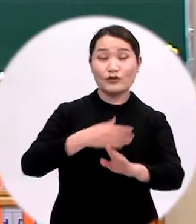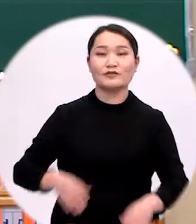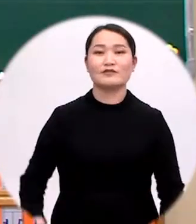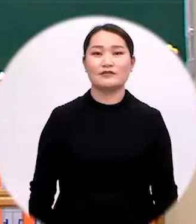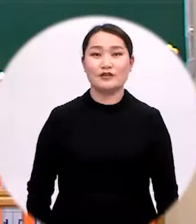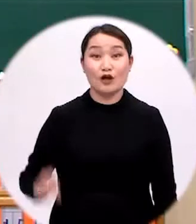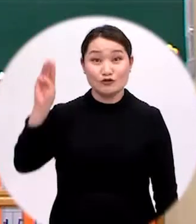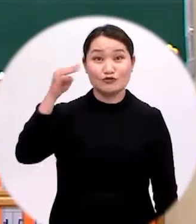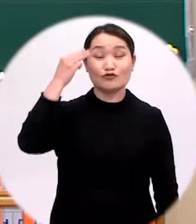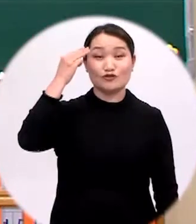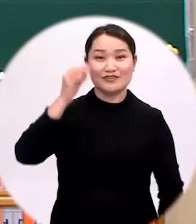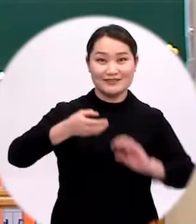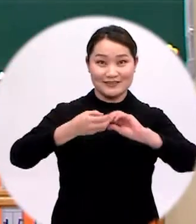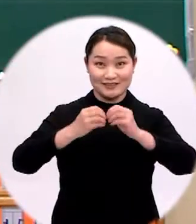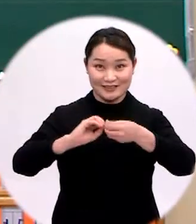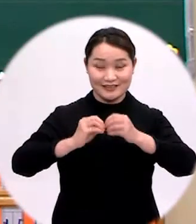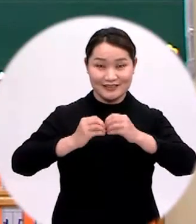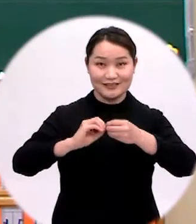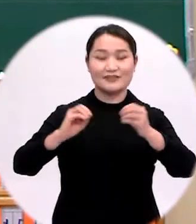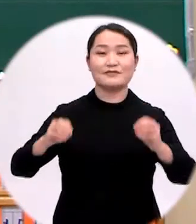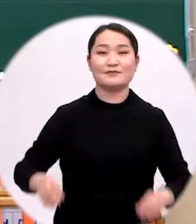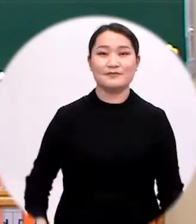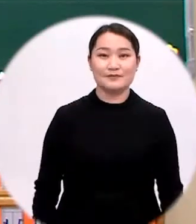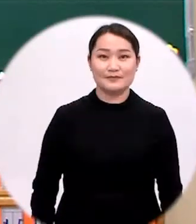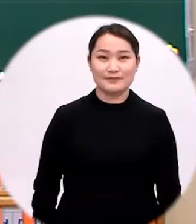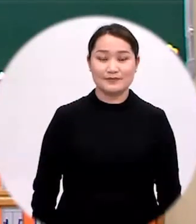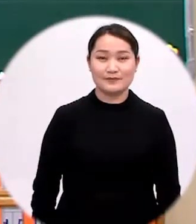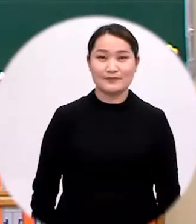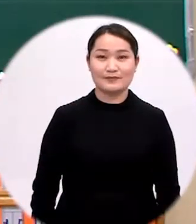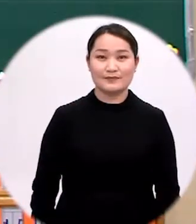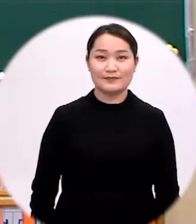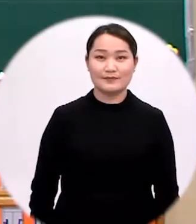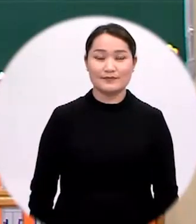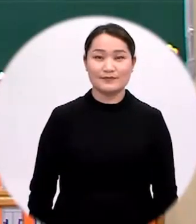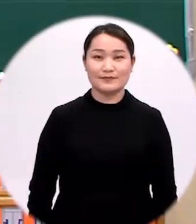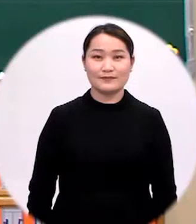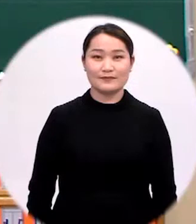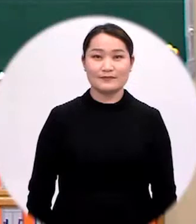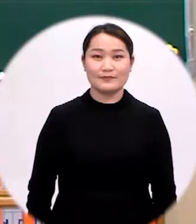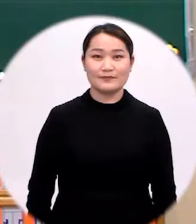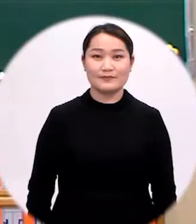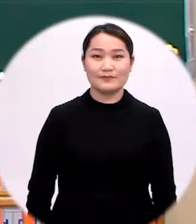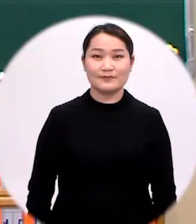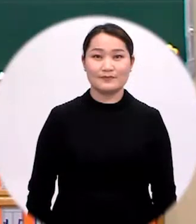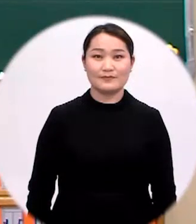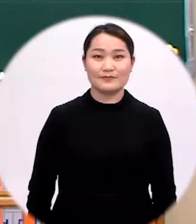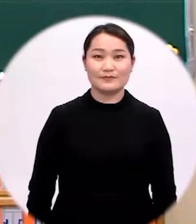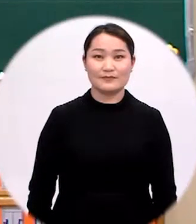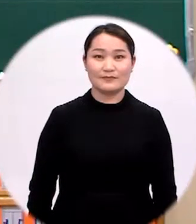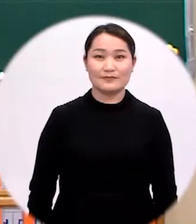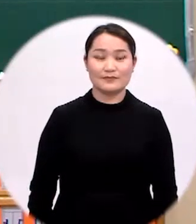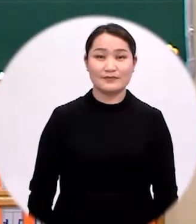нь бяцхан зүйлийг та нартайгаа хамтарч хийе гэж бодлоо. За багшны ийм